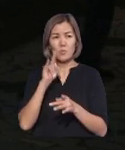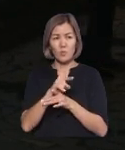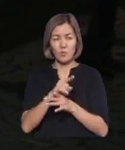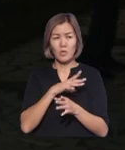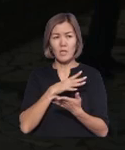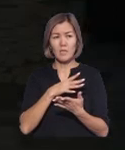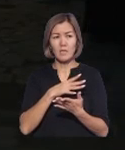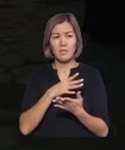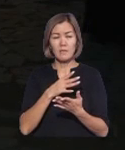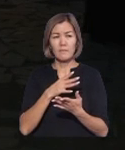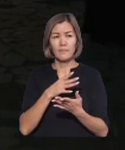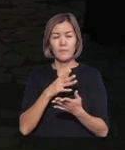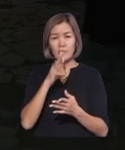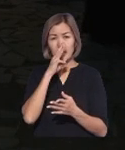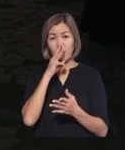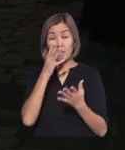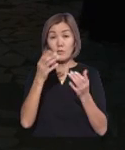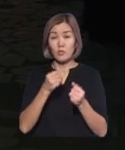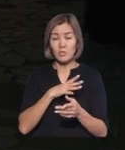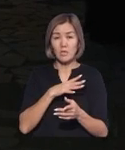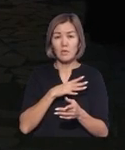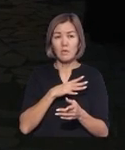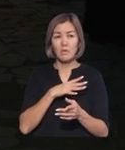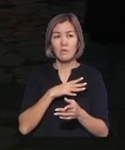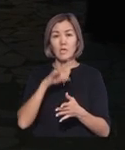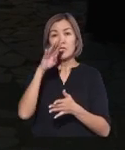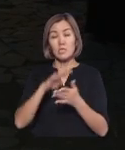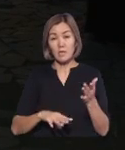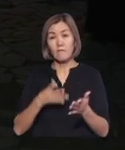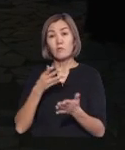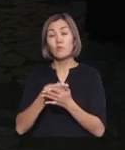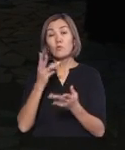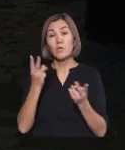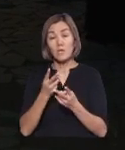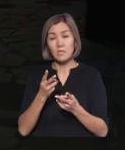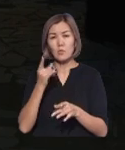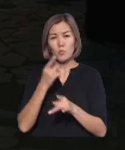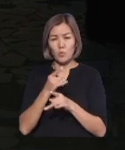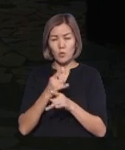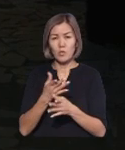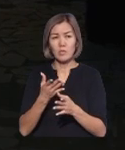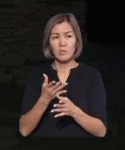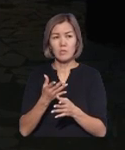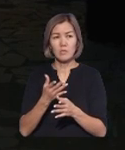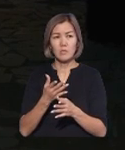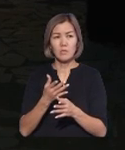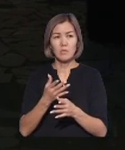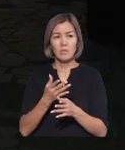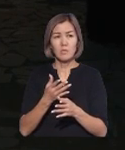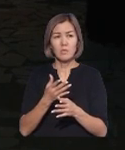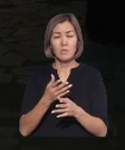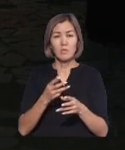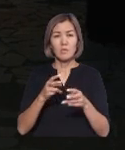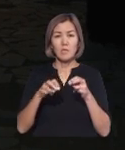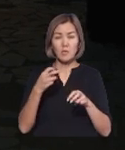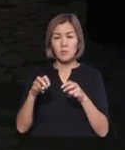бермейді, сөйтіп жүреміз. Зарплатамызды сұрай қалсақ, әйтеуір штраф деп шыға келеді, мойнымызға штраф іле салады да, сосын